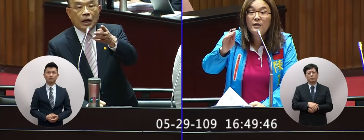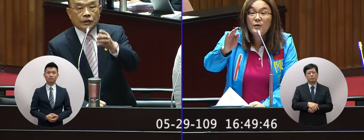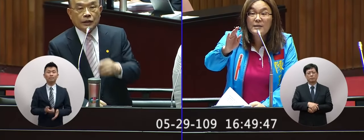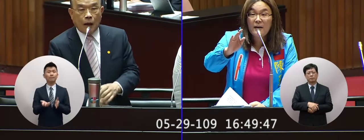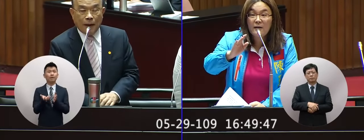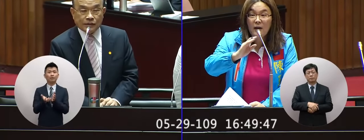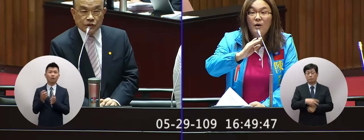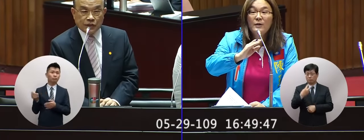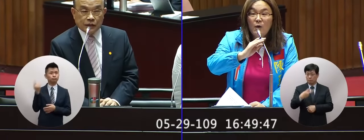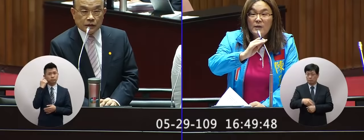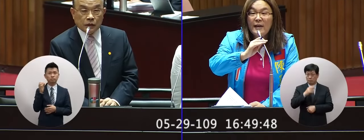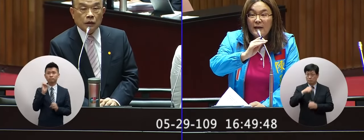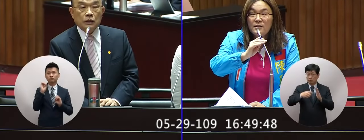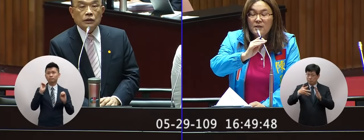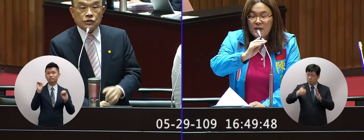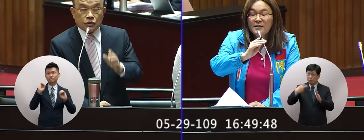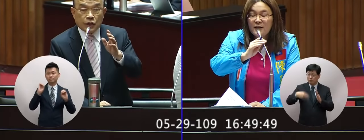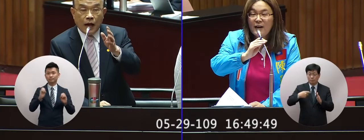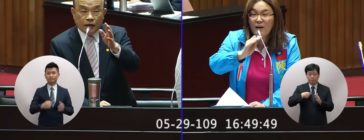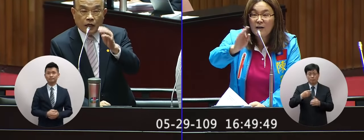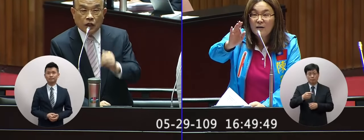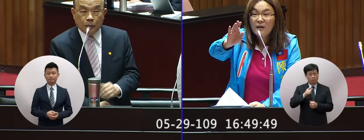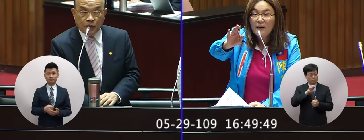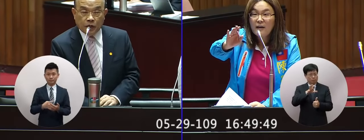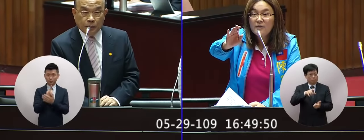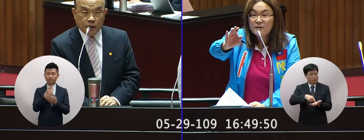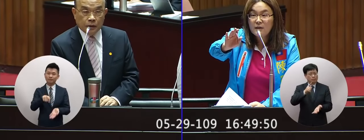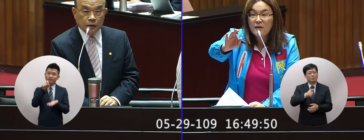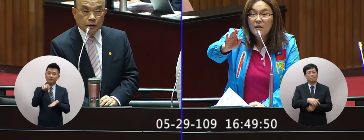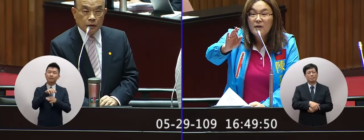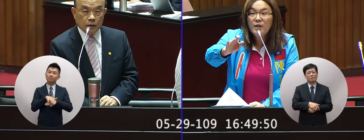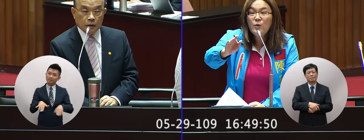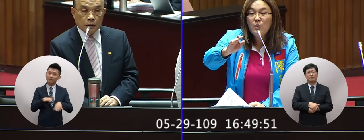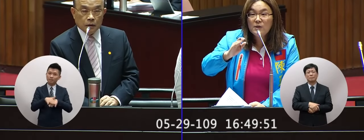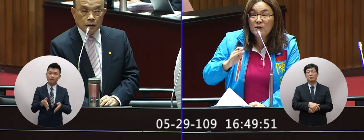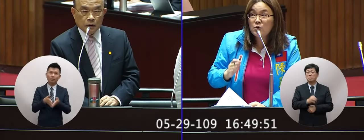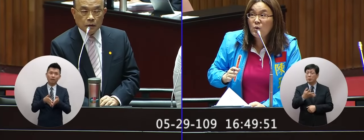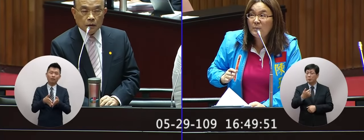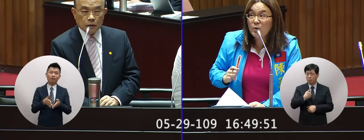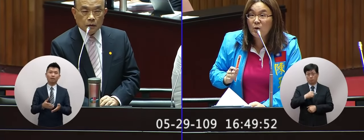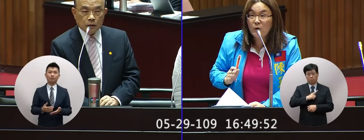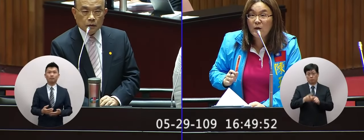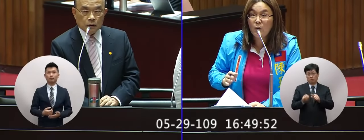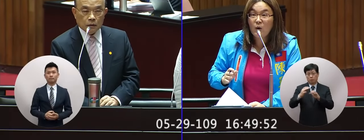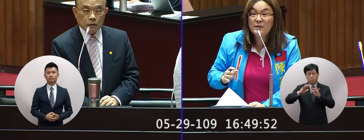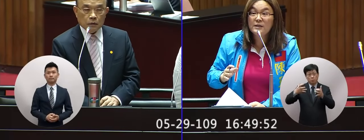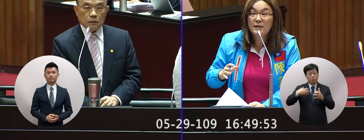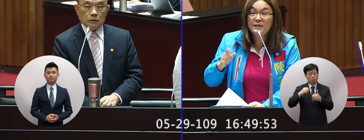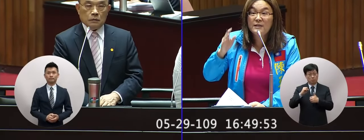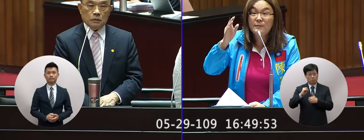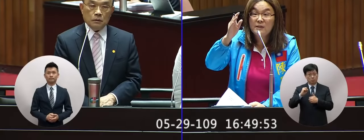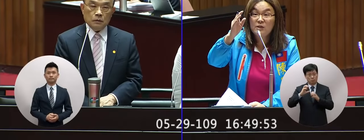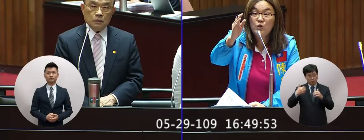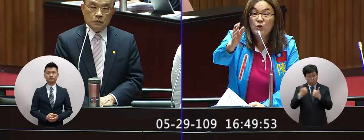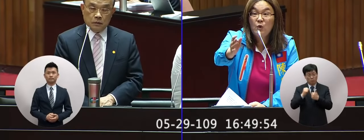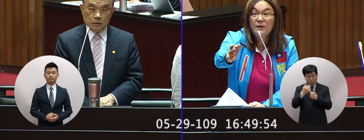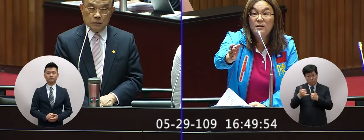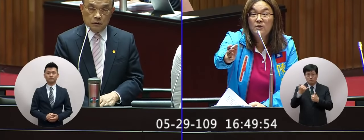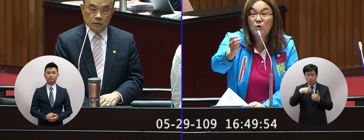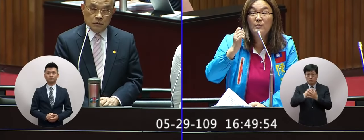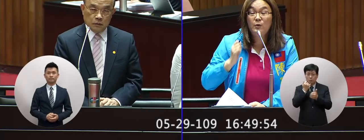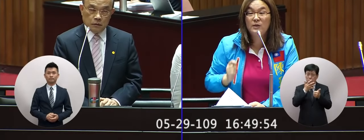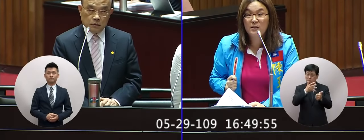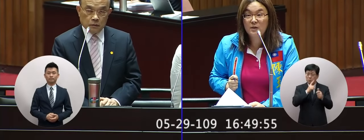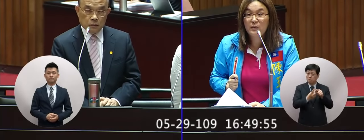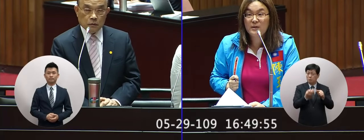且 刚才没有听到半句谴责。 那我再来谴责。 只听到你的和平。 这个，因为我是中华民国国员，我只能在这里咨询我